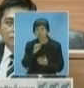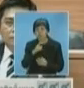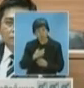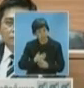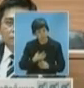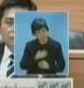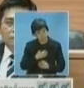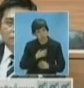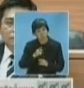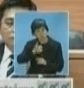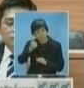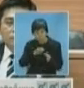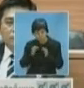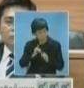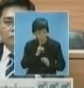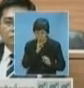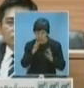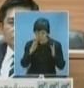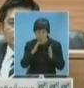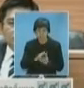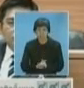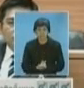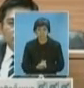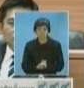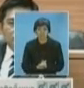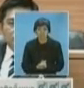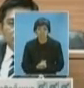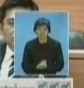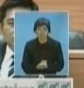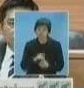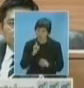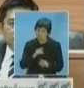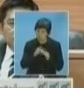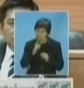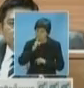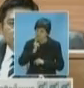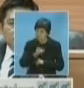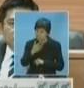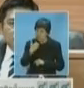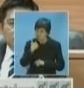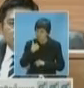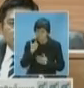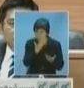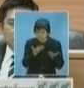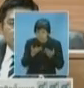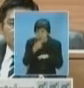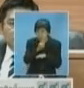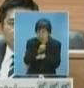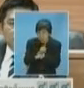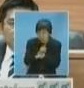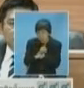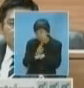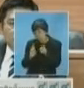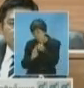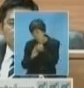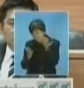อมให้คนอื่นมาตอบแทนนายกครับเพราะฉะนั้นต้องมีคนพูดไม่จริงครับไม่ทราบว่าท่านประธานหรือท่านร